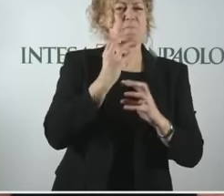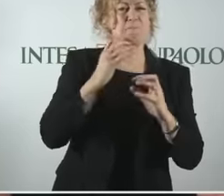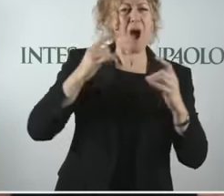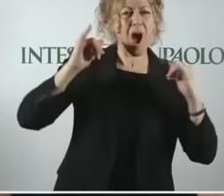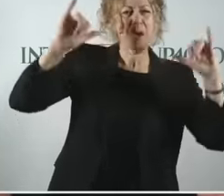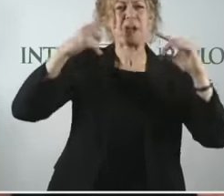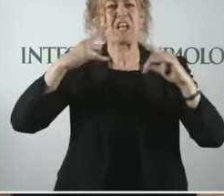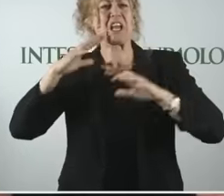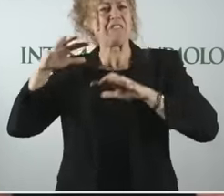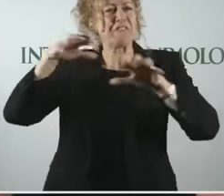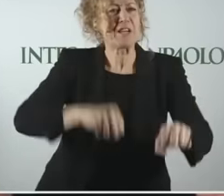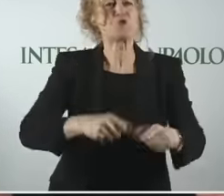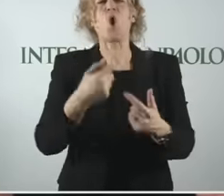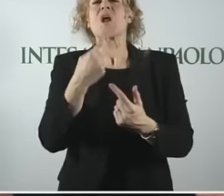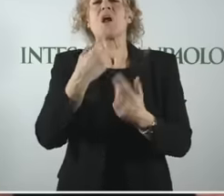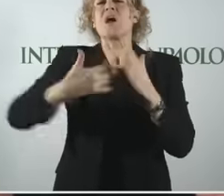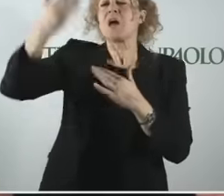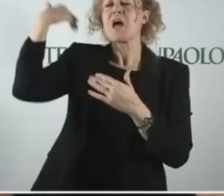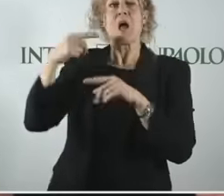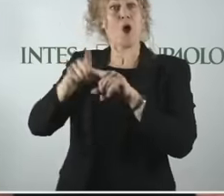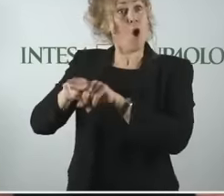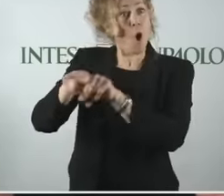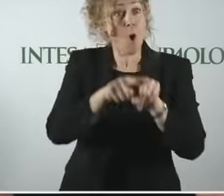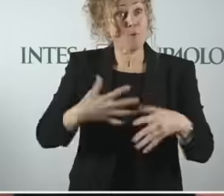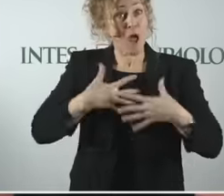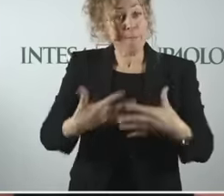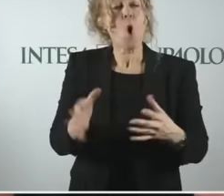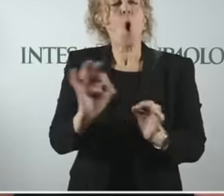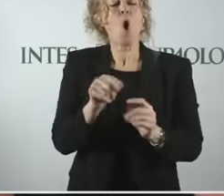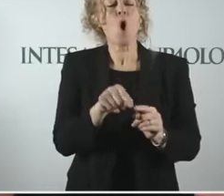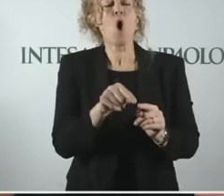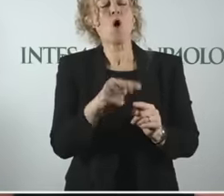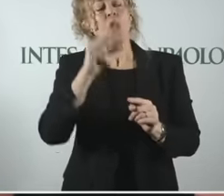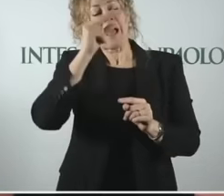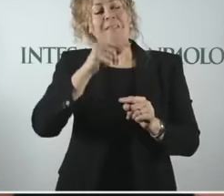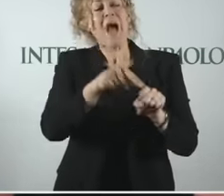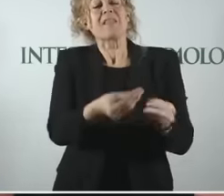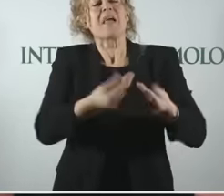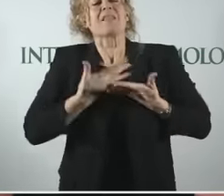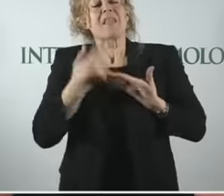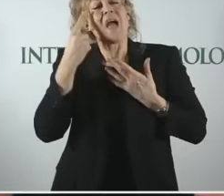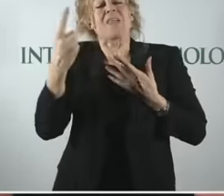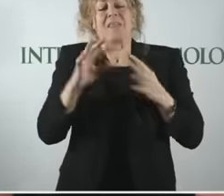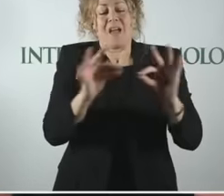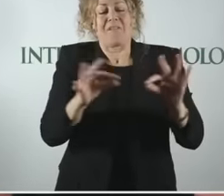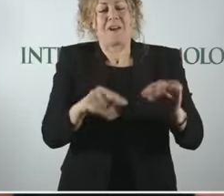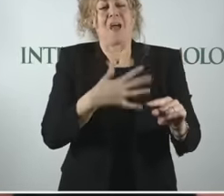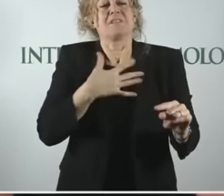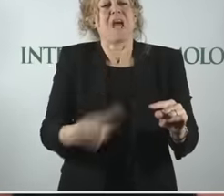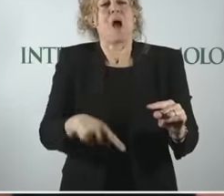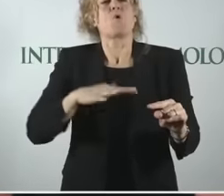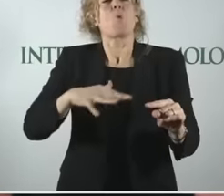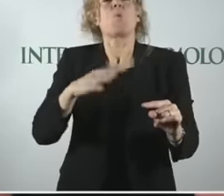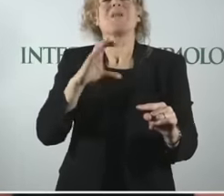avevano qualcosa in comune tra loro o con l'idea che Dante ci dà dell'amore nel quinto canto Ma allora